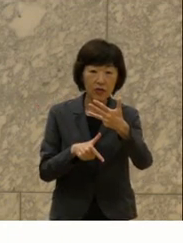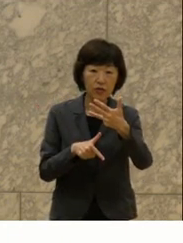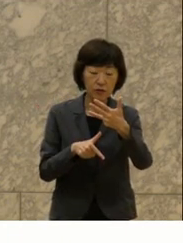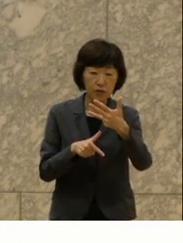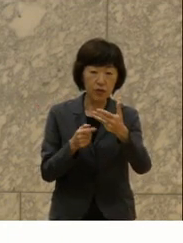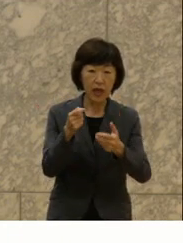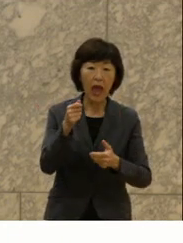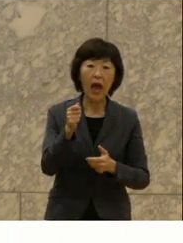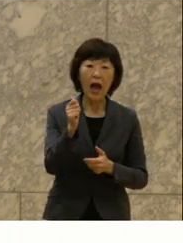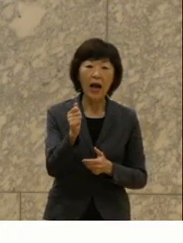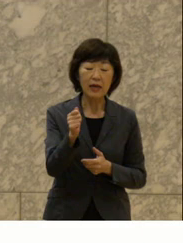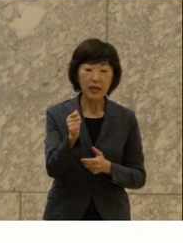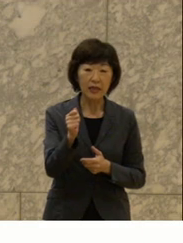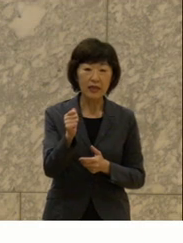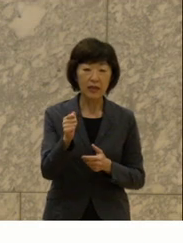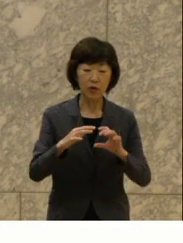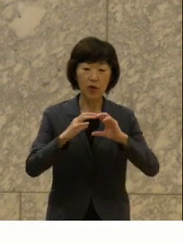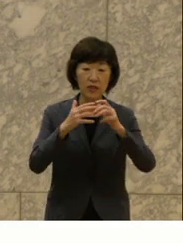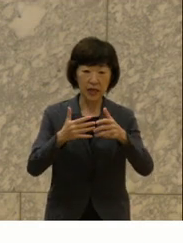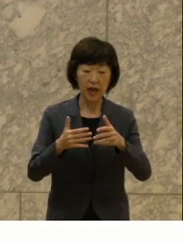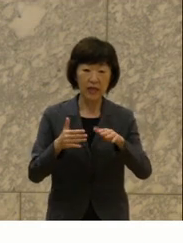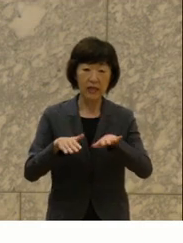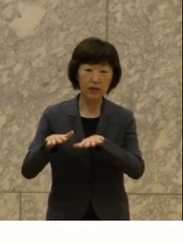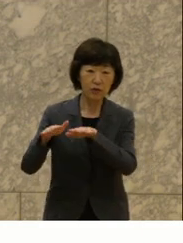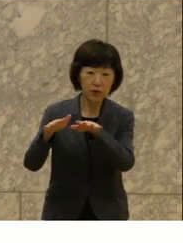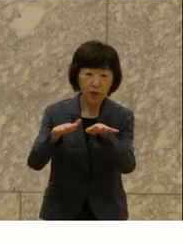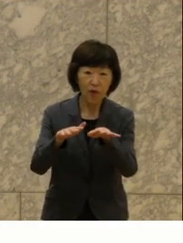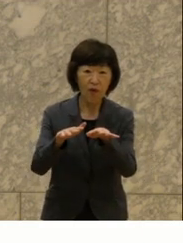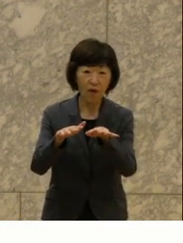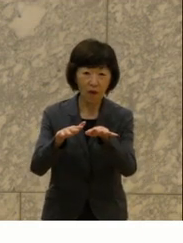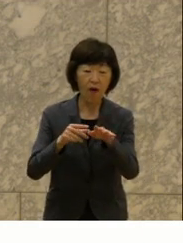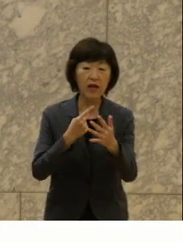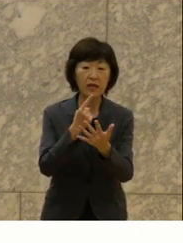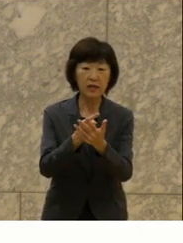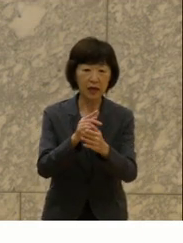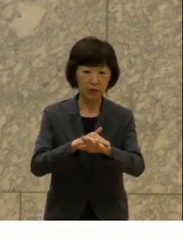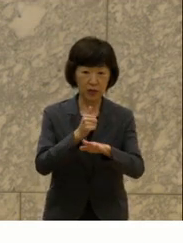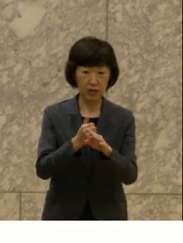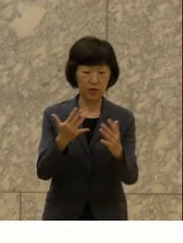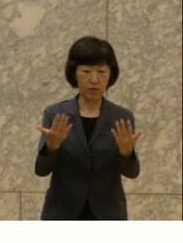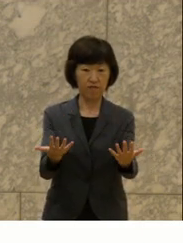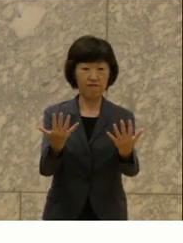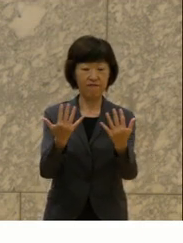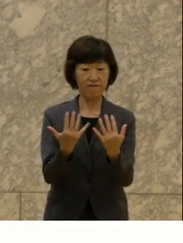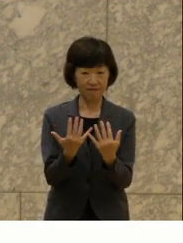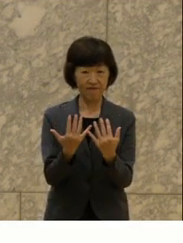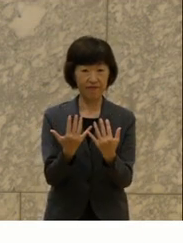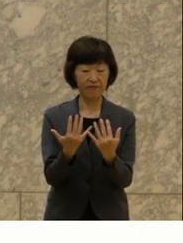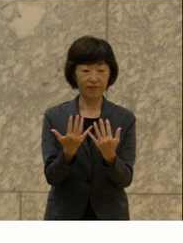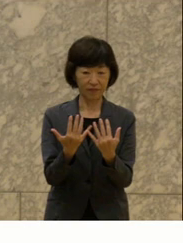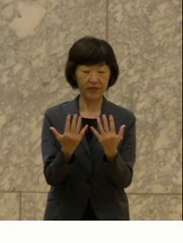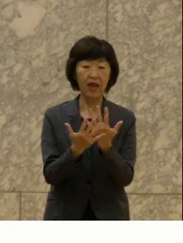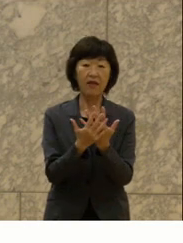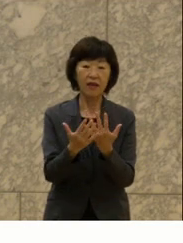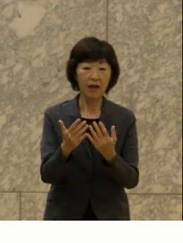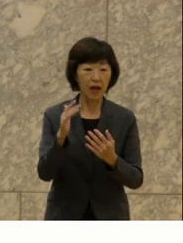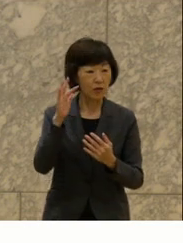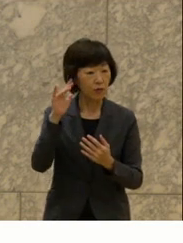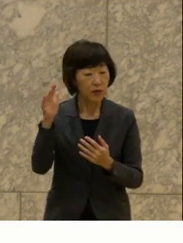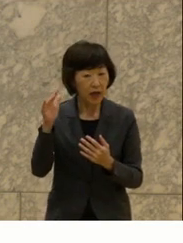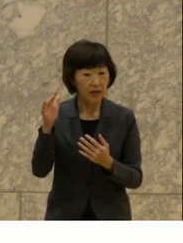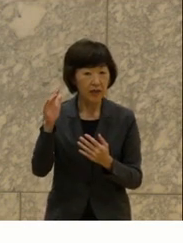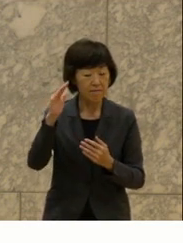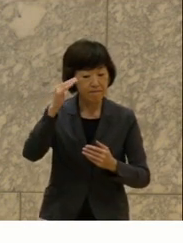世界陸上に出場された戦士をゲストにお招きして大会の振り返りを通じて感動を